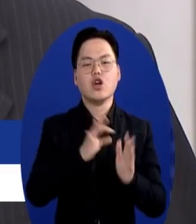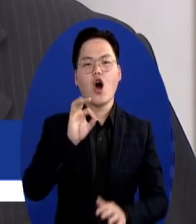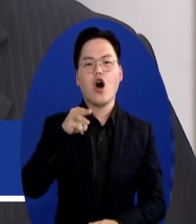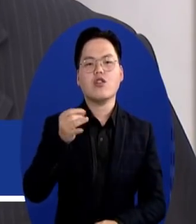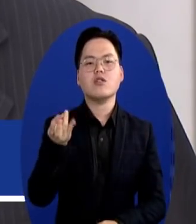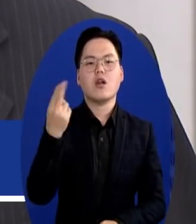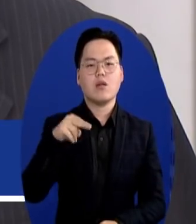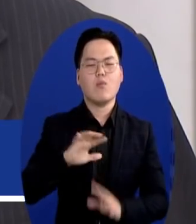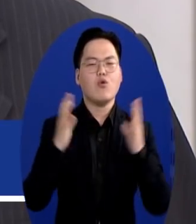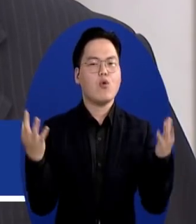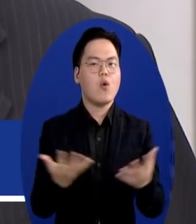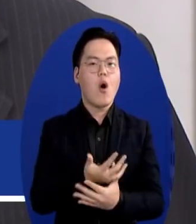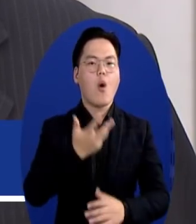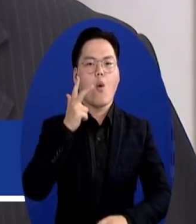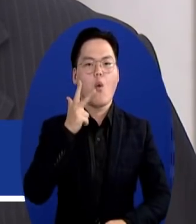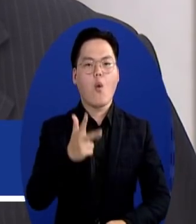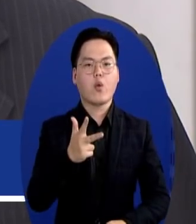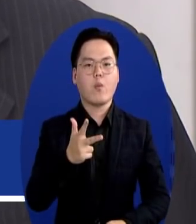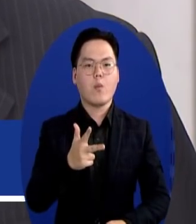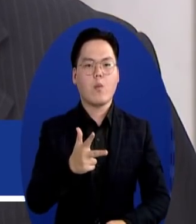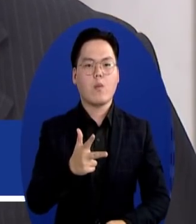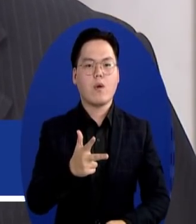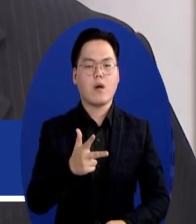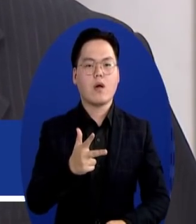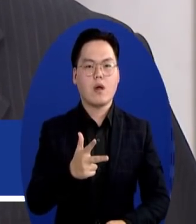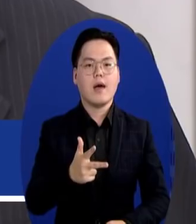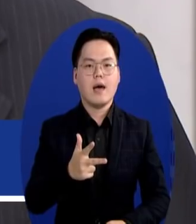нийт тоогоор бол 3000 гаруй ийм одоо